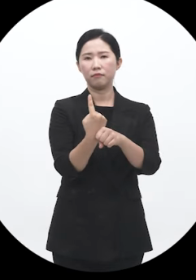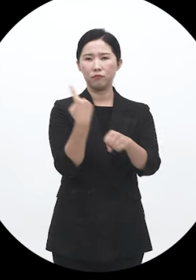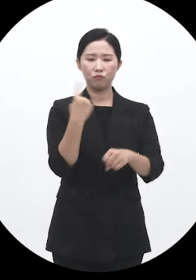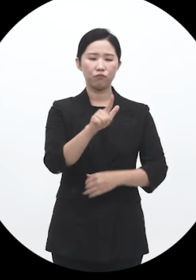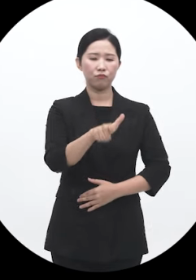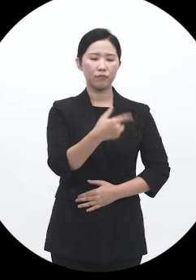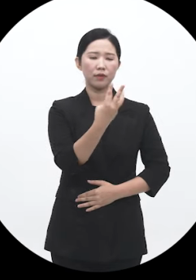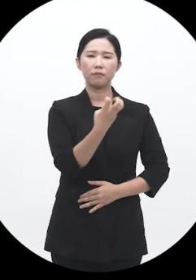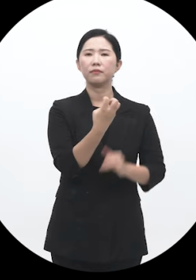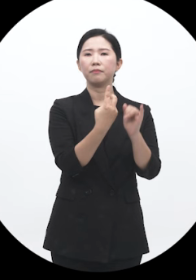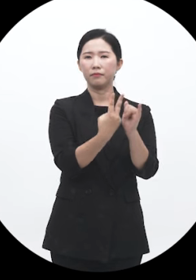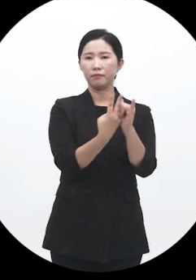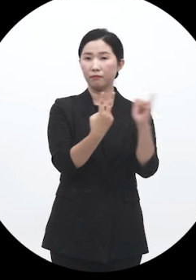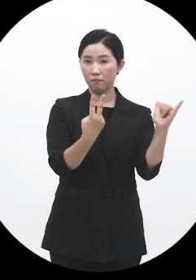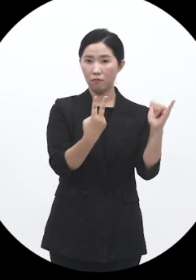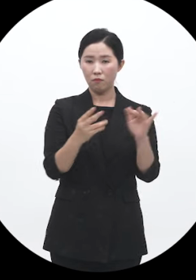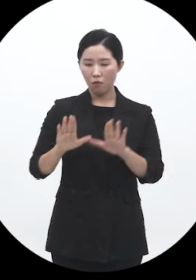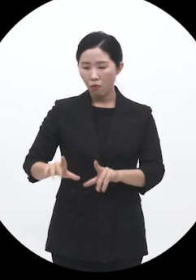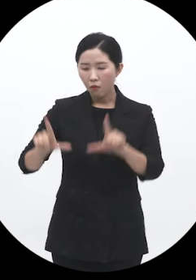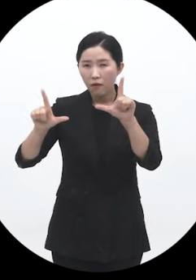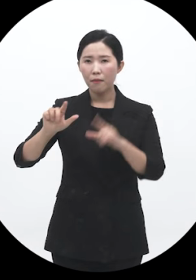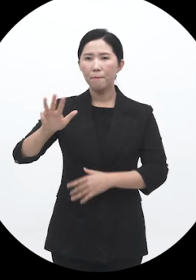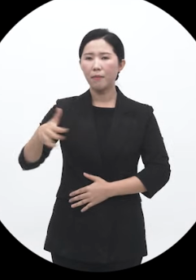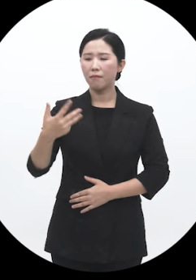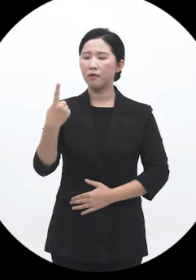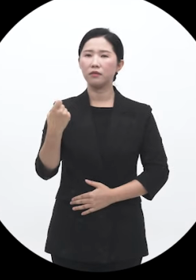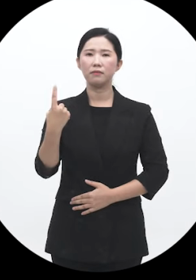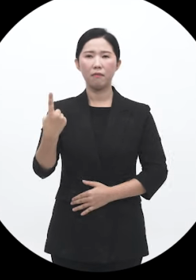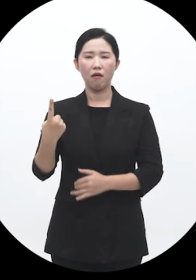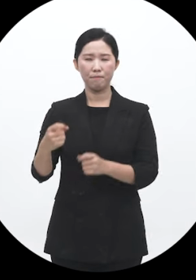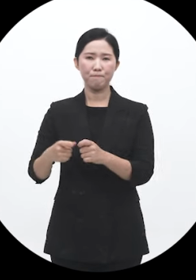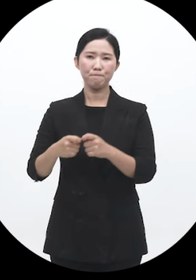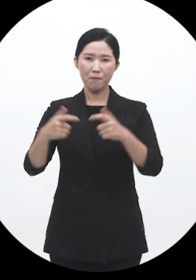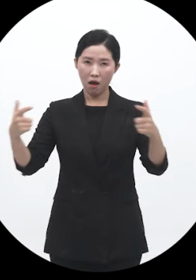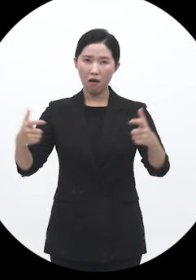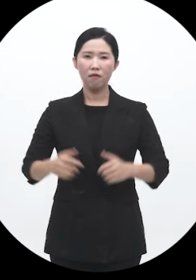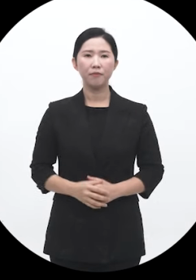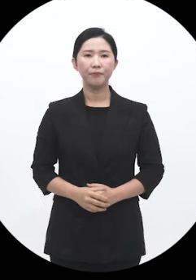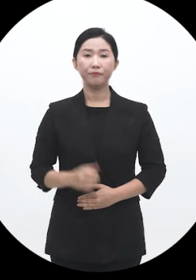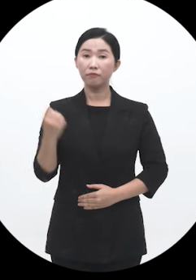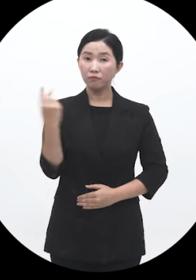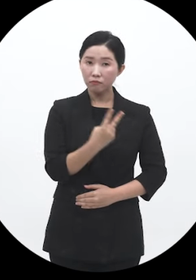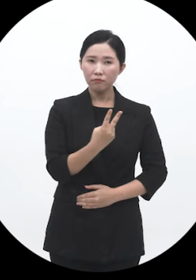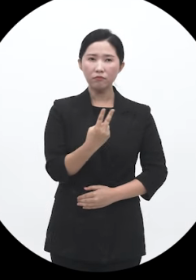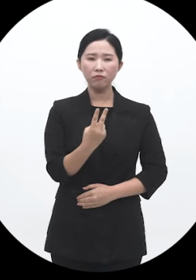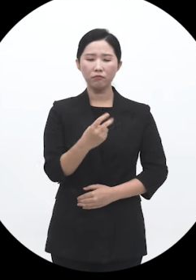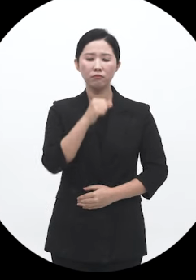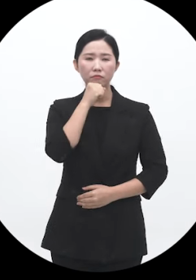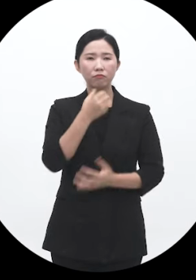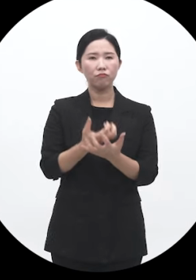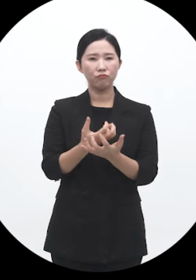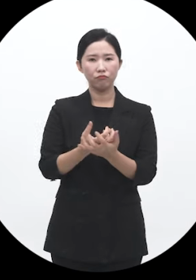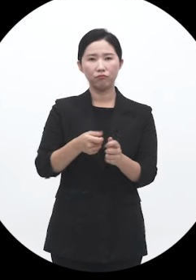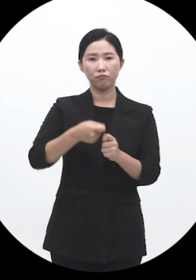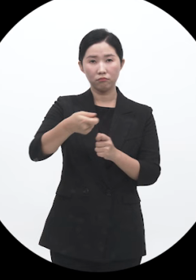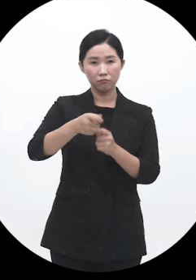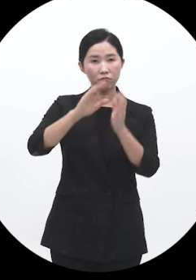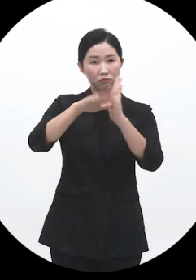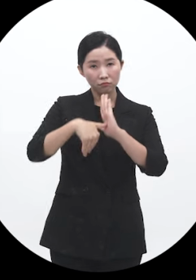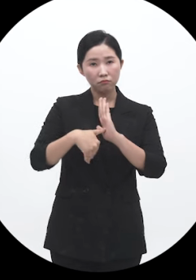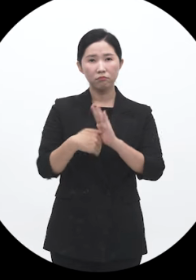632명에서 올해 811명으로 늘어난 점, 그리고 실기 우수자 전형이